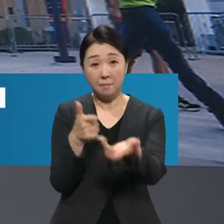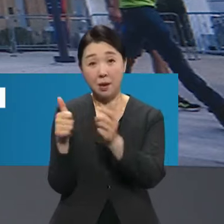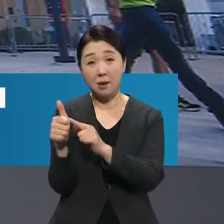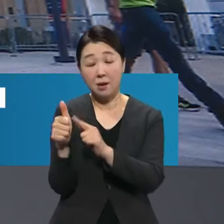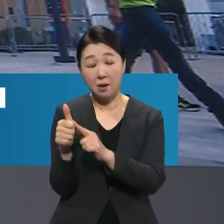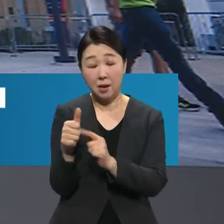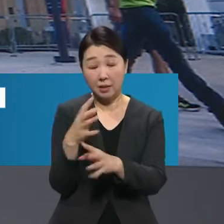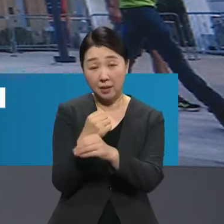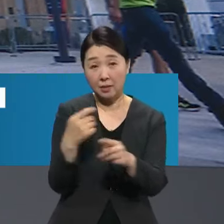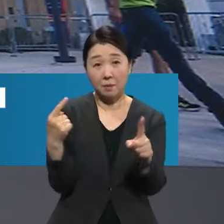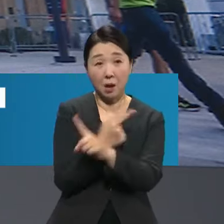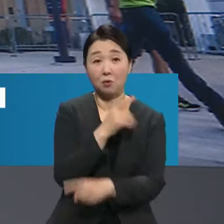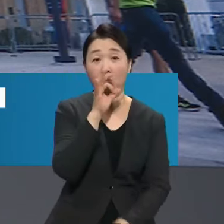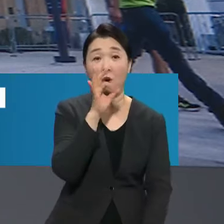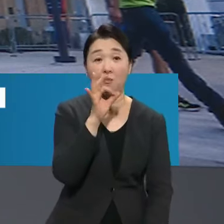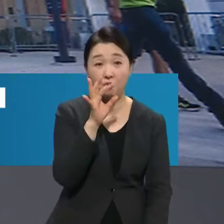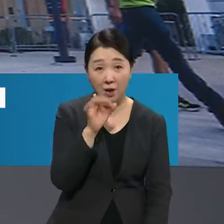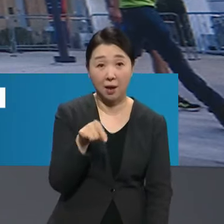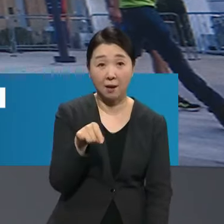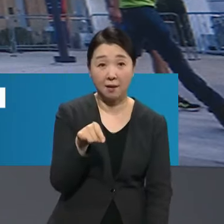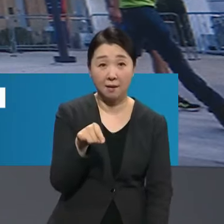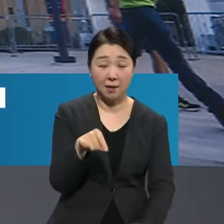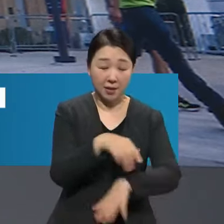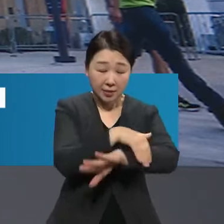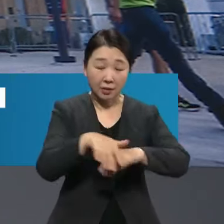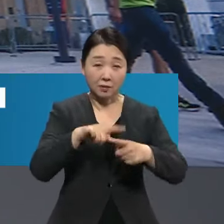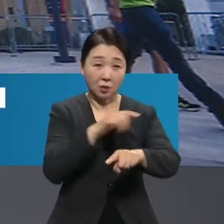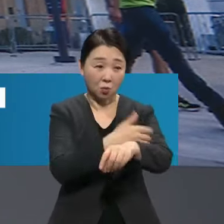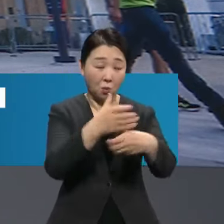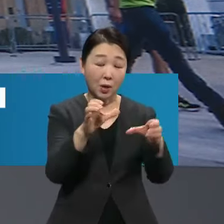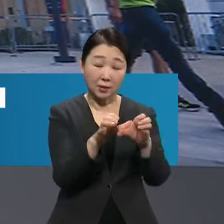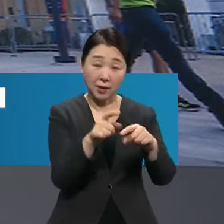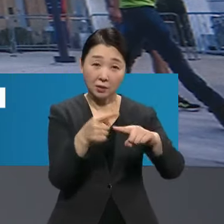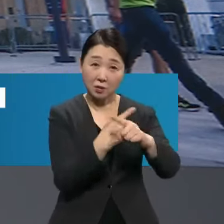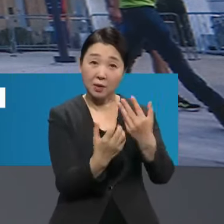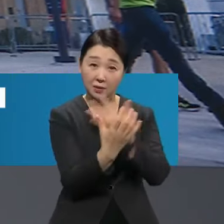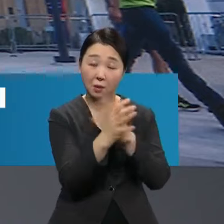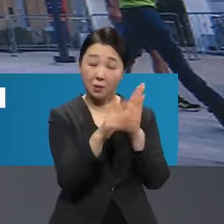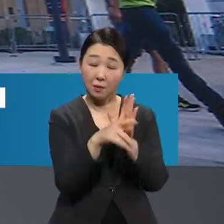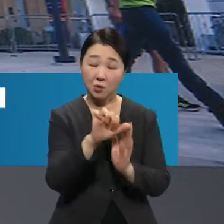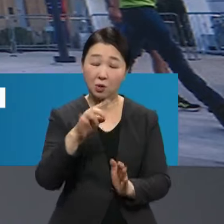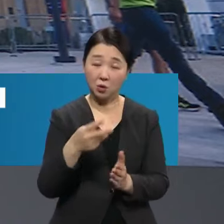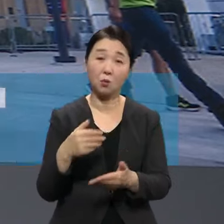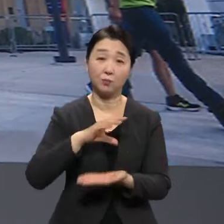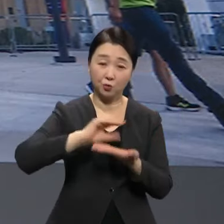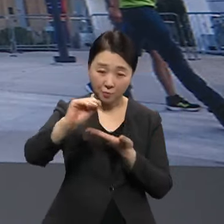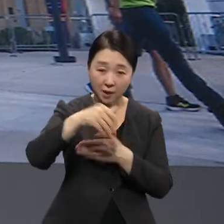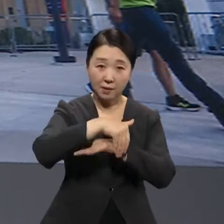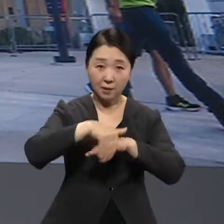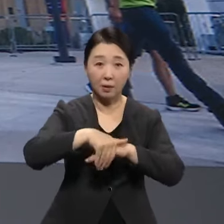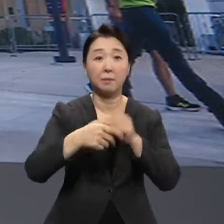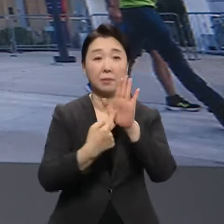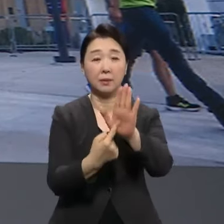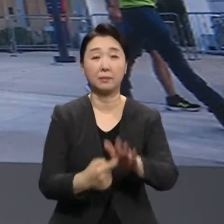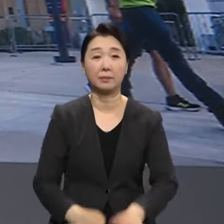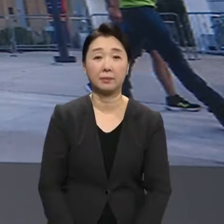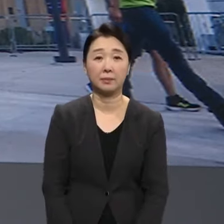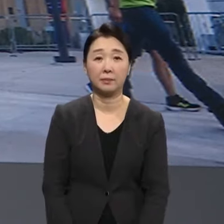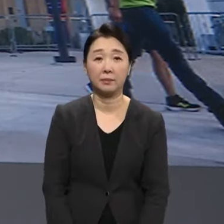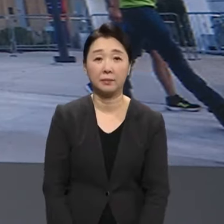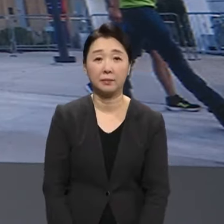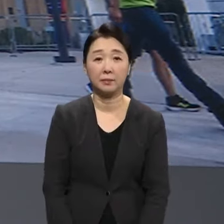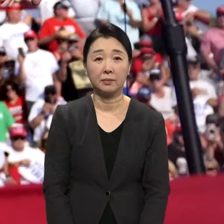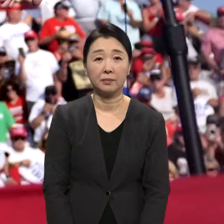일정을 바꿀 수 없다면서 예정대로 공화당 전당대회가 열리는 밀워키로 갈 거라고 밝혔습니다이어서 조민중